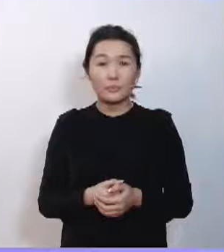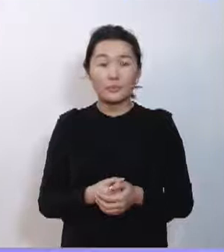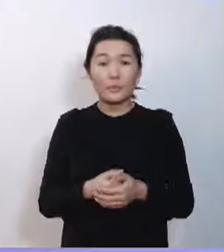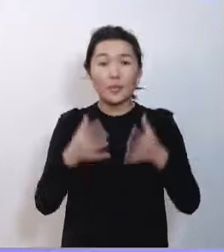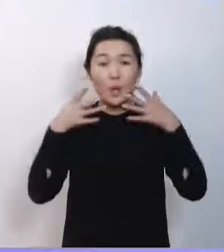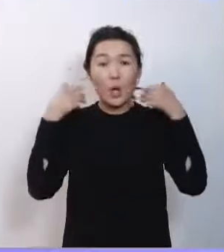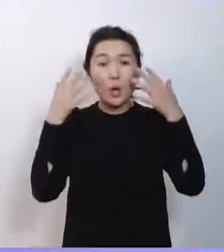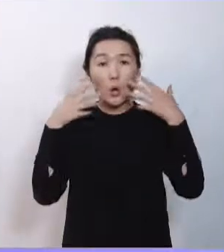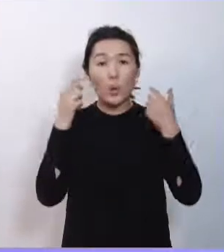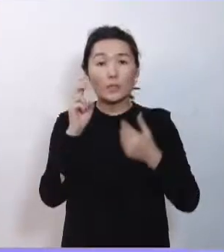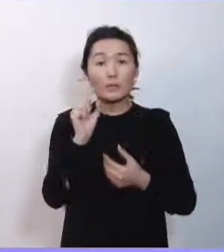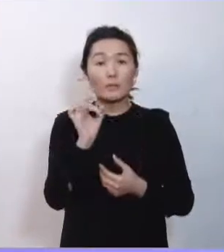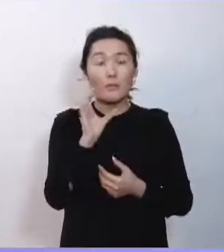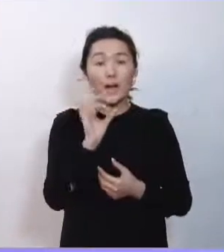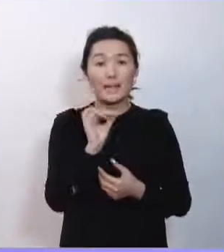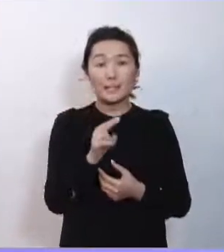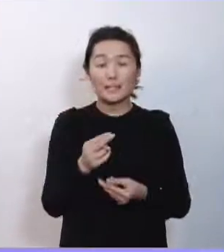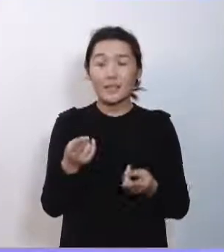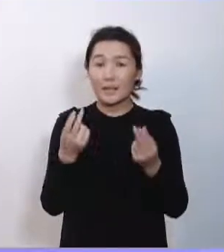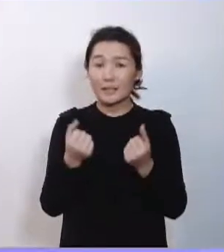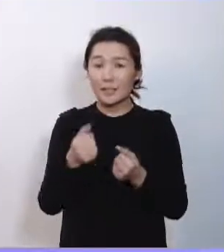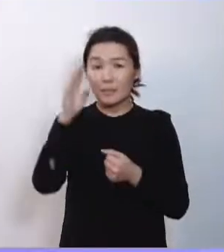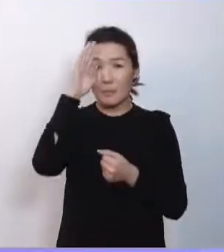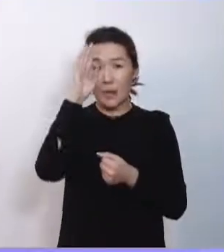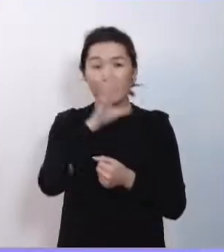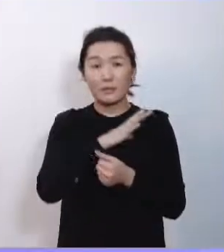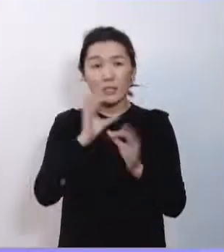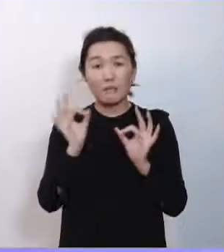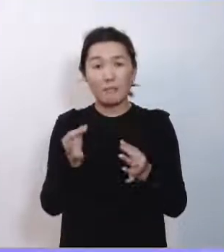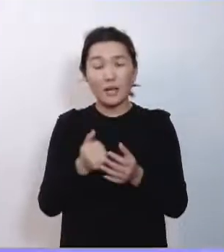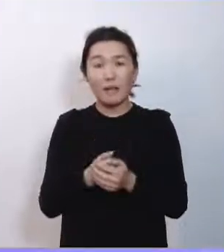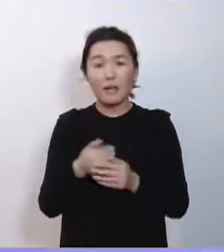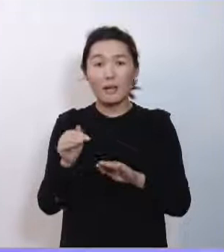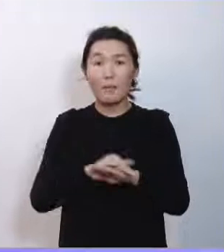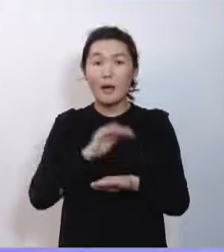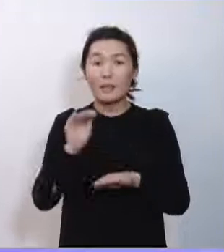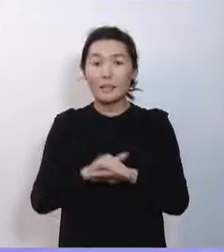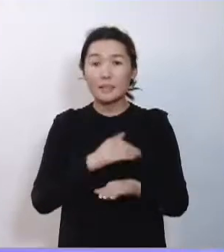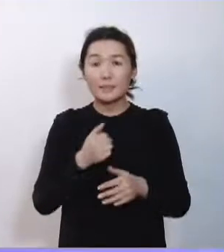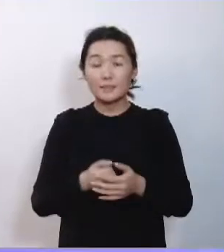Кот Барсик, конечно же, малыш был прав. Молодцы!